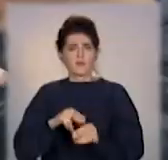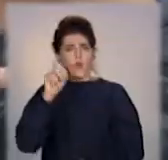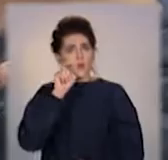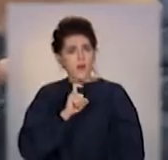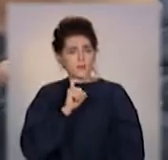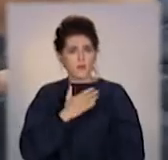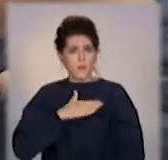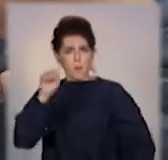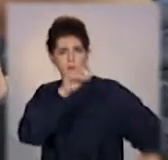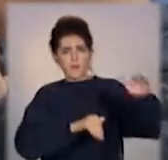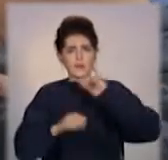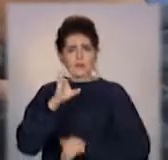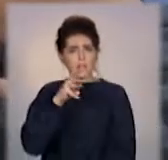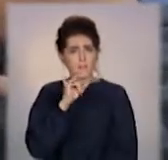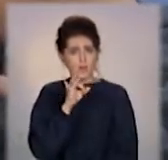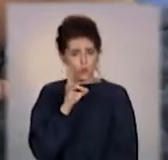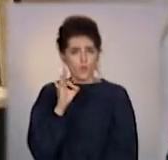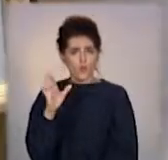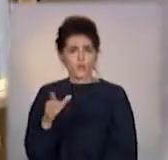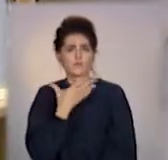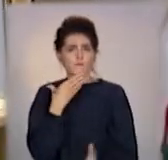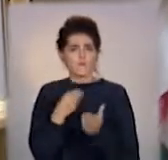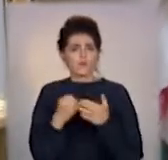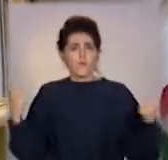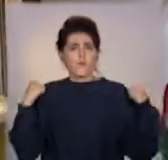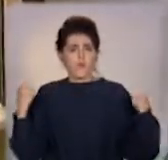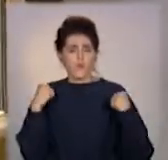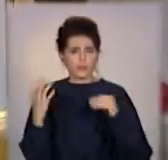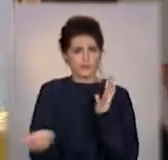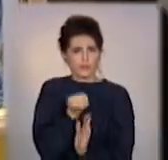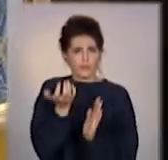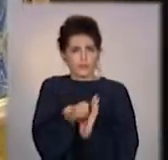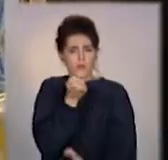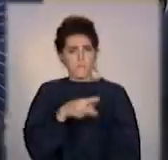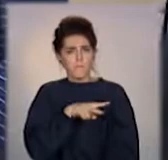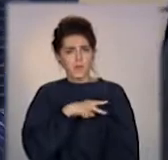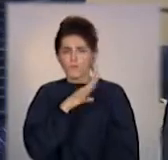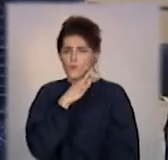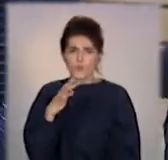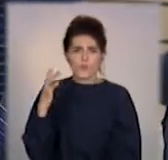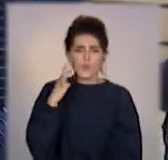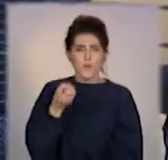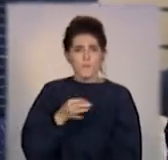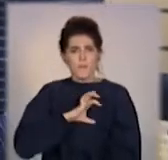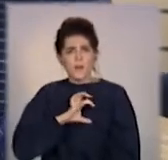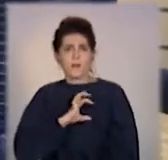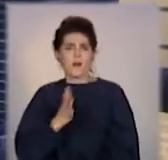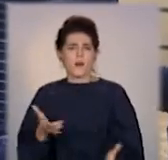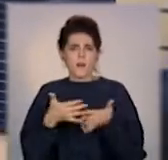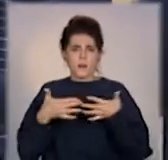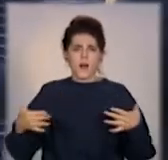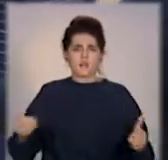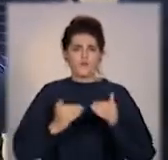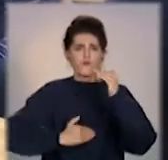плавцю Виктору Смирнову. Своими спортивными досягненнями чоловік завоював не лише безліч міжнародних спортивних нагород, а